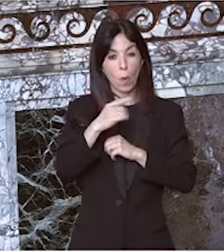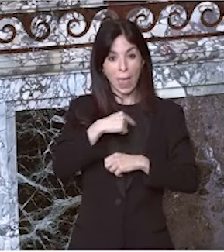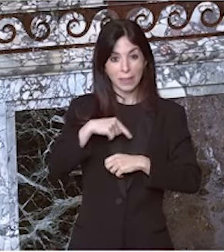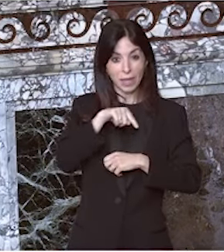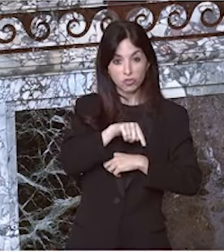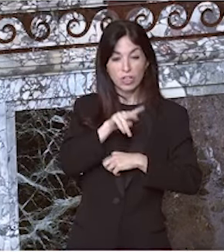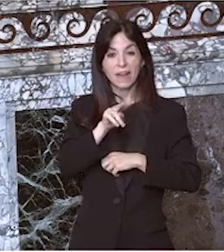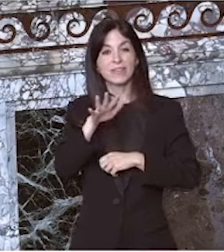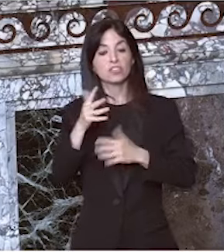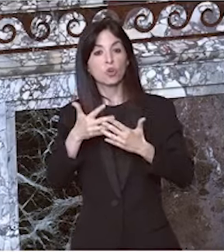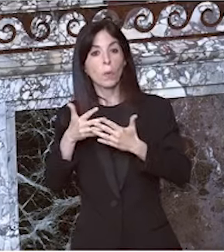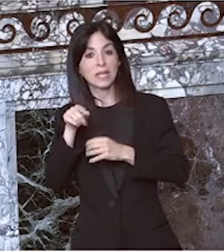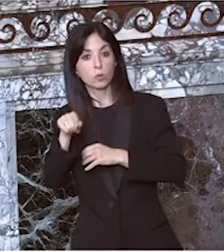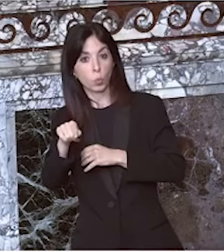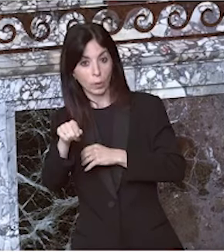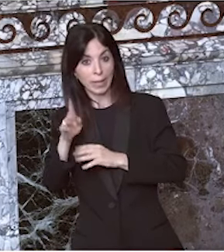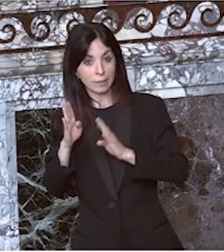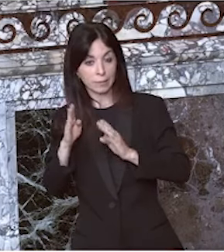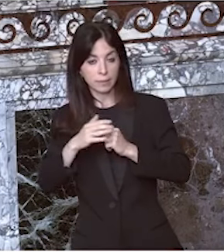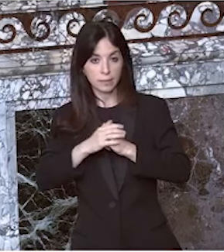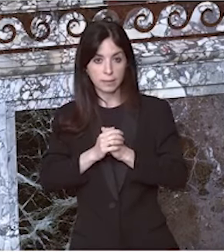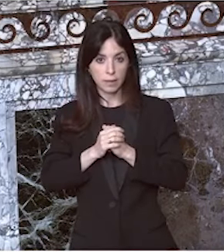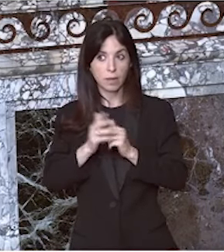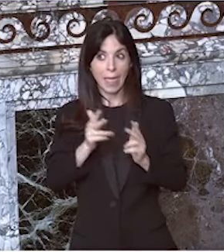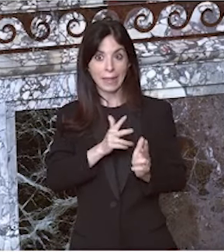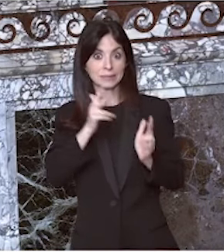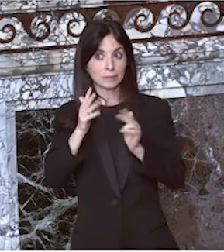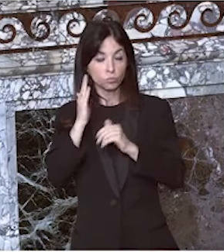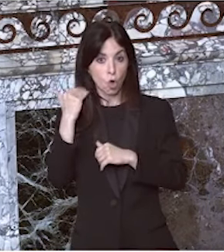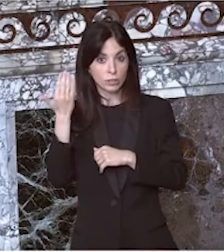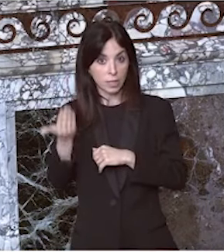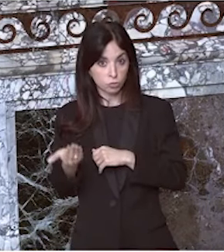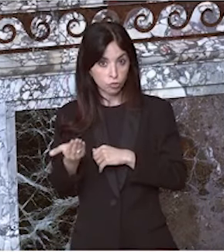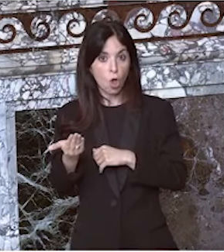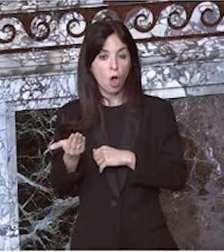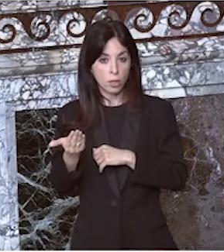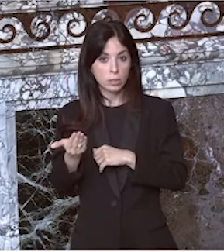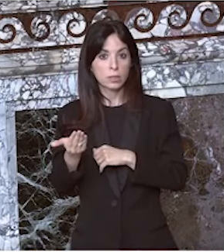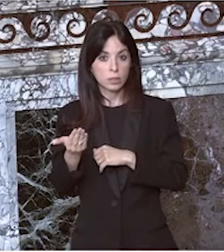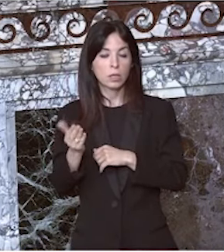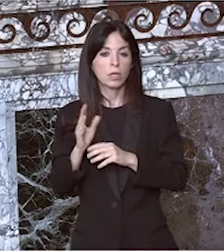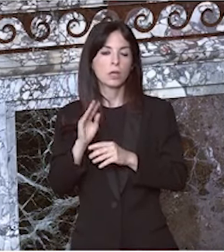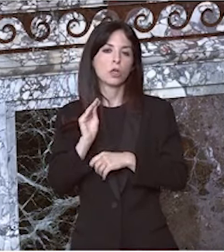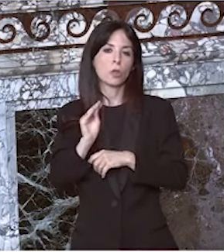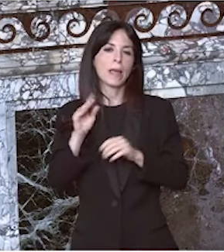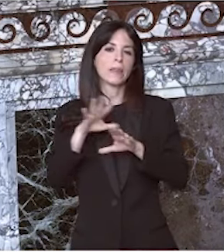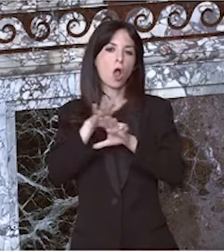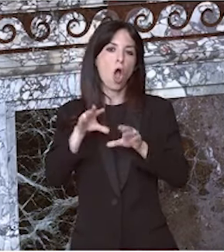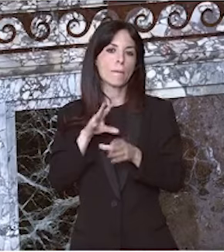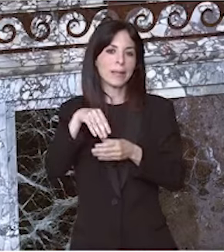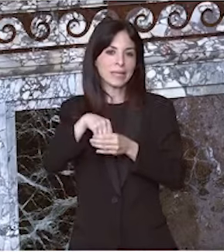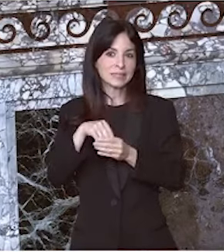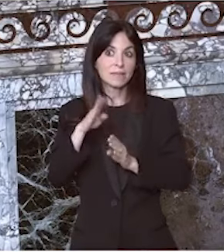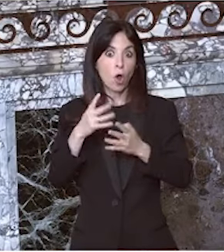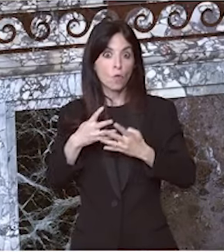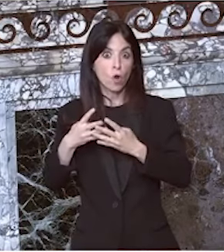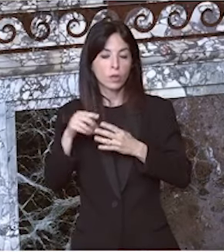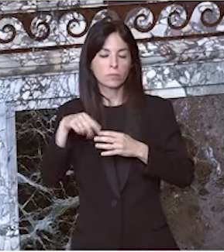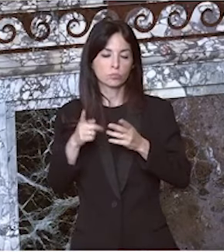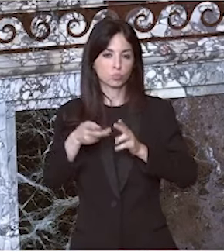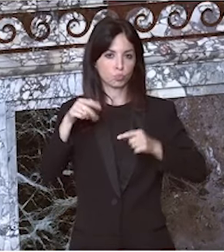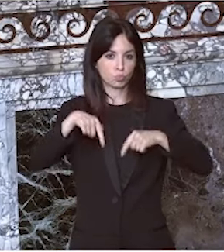del 25% degli Stati Uniti. Le esportazioni contribuiscono alla domanda complessiva molto più che negli Stati Uniti.